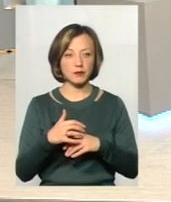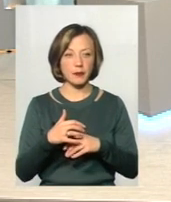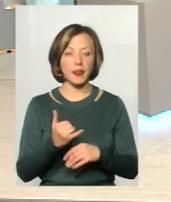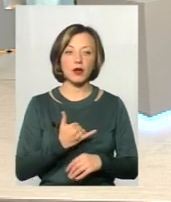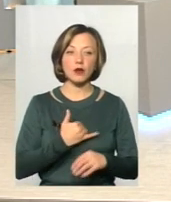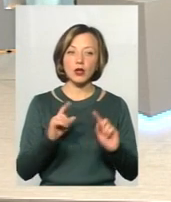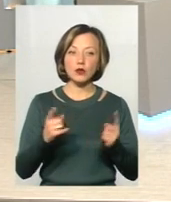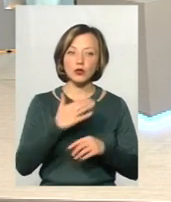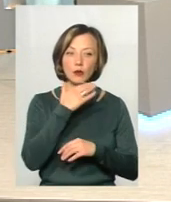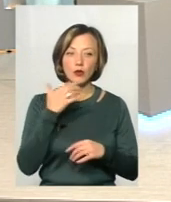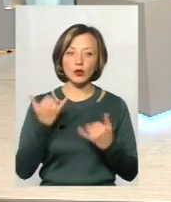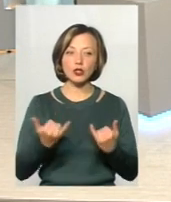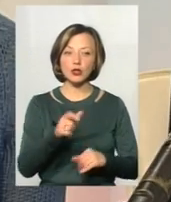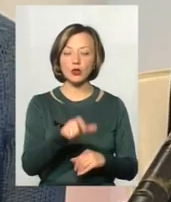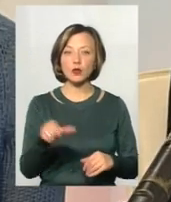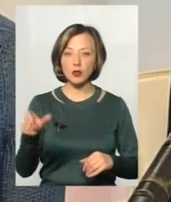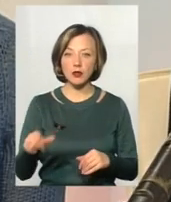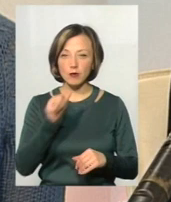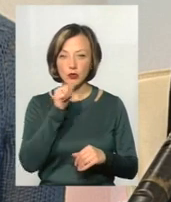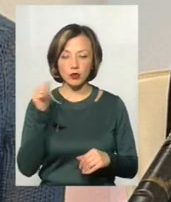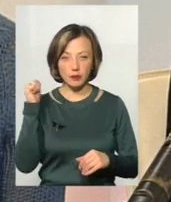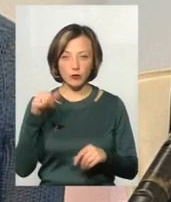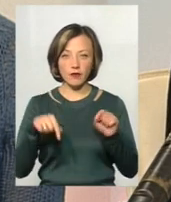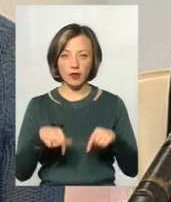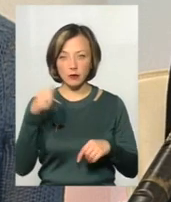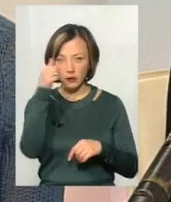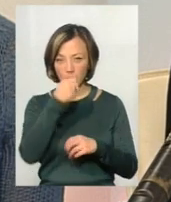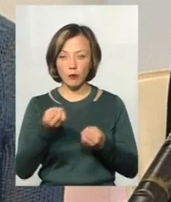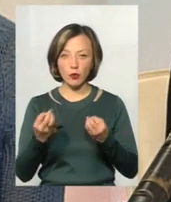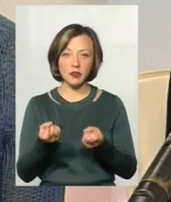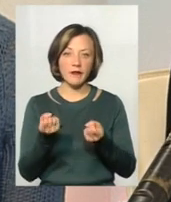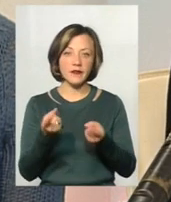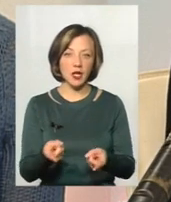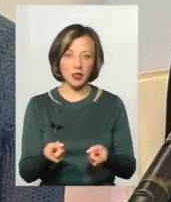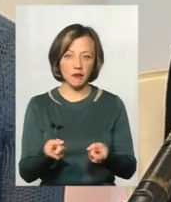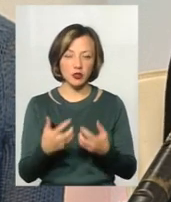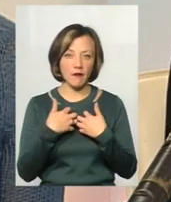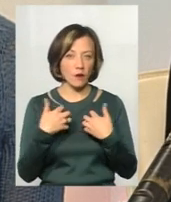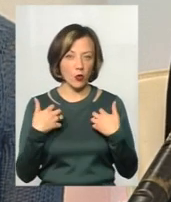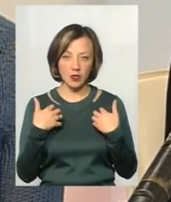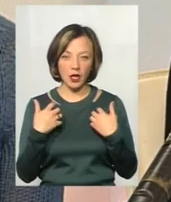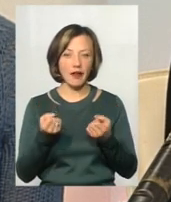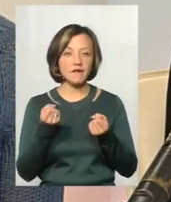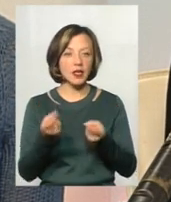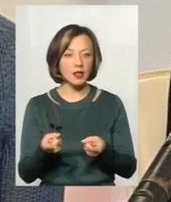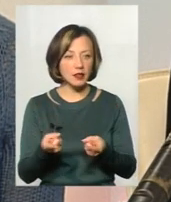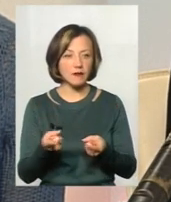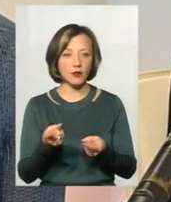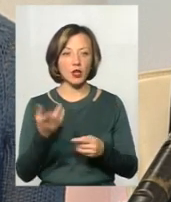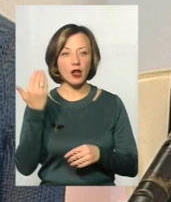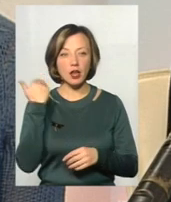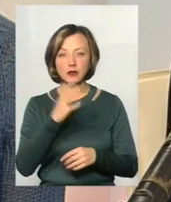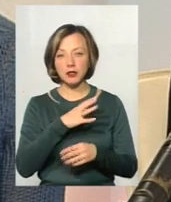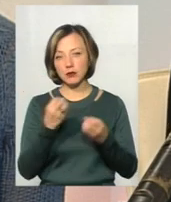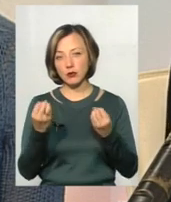У нас очень много сейчас людей и в прошлом году, и в этом году просто выкидывают животных. И выкидывают не раньше, это